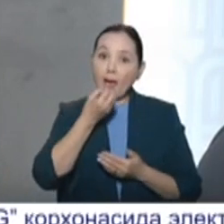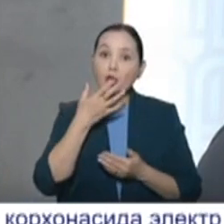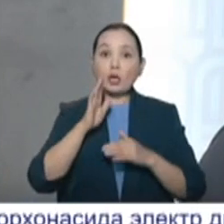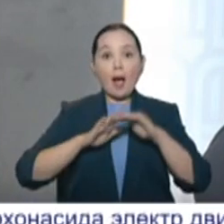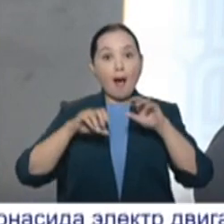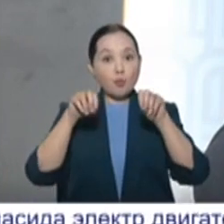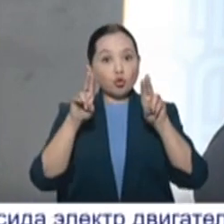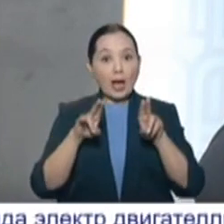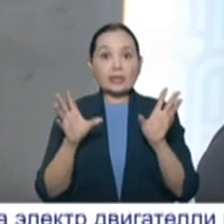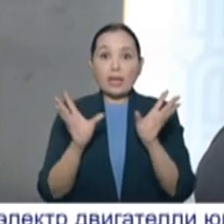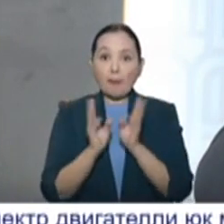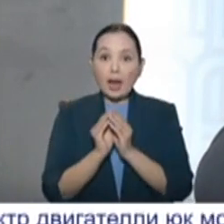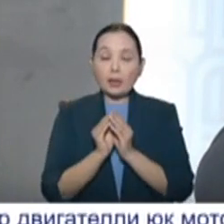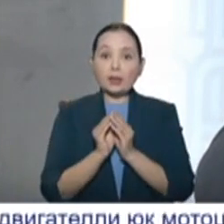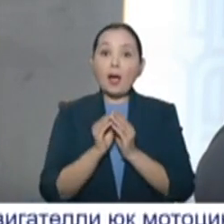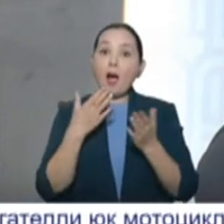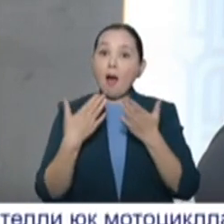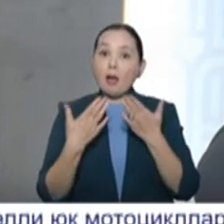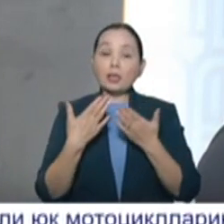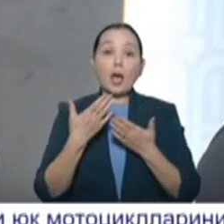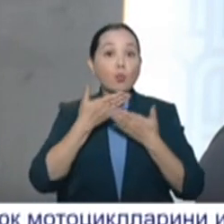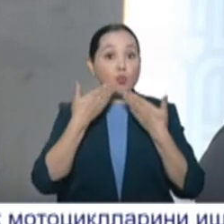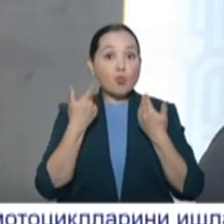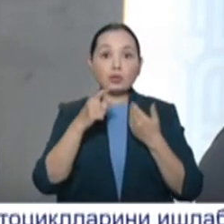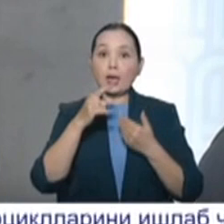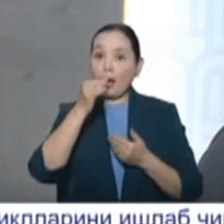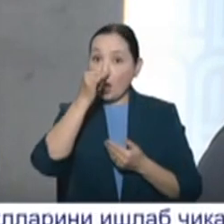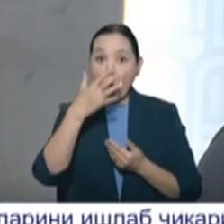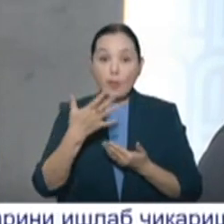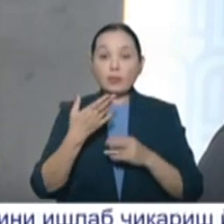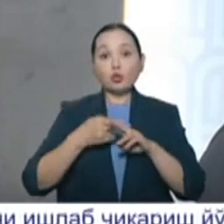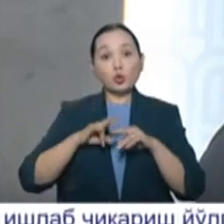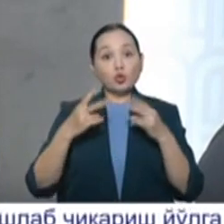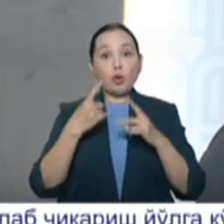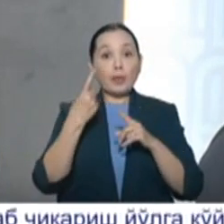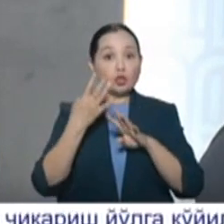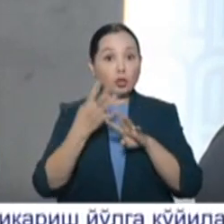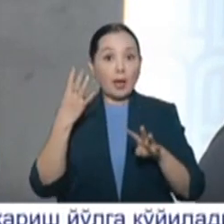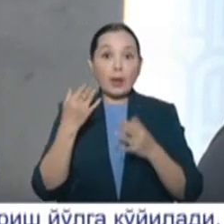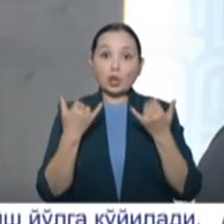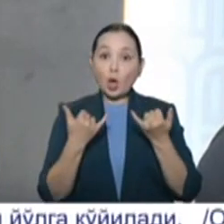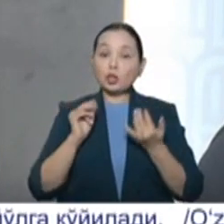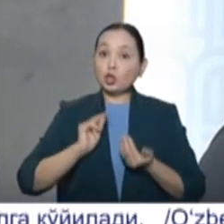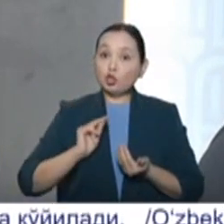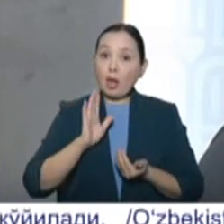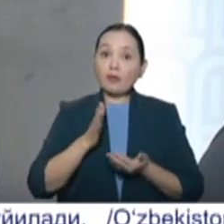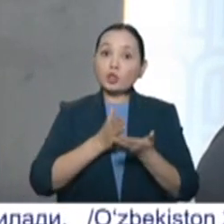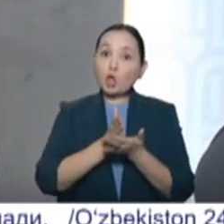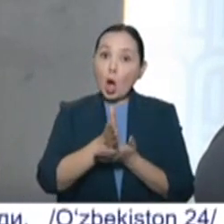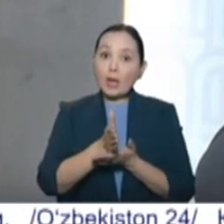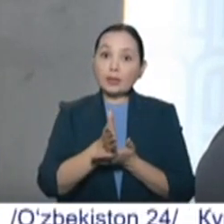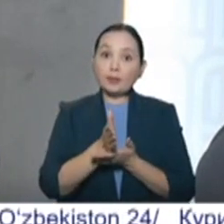kadrlar, mutaxassislar bilan agar u bo'lmasa, uni qila olmaymiz. Uning uchun birinchi navbatda hozir ishlayapmiz sohani